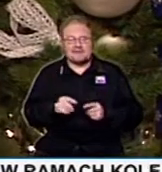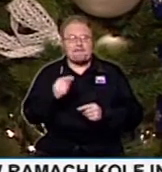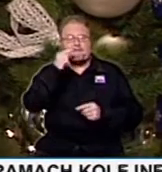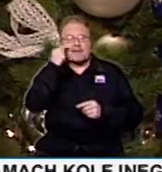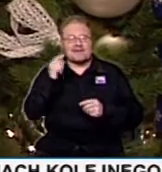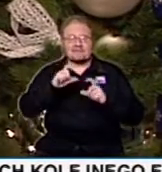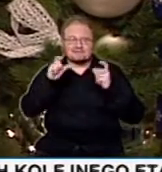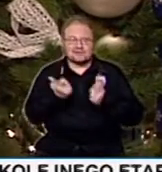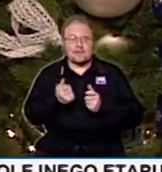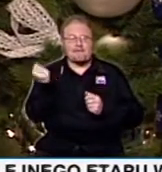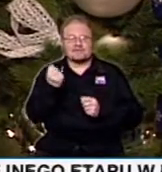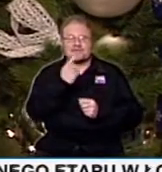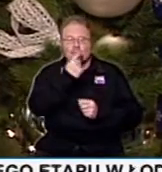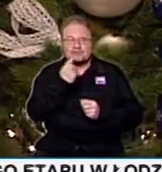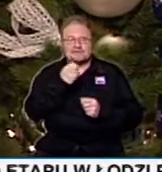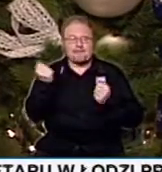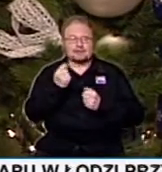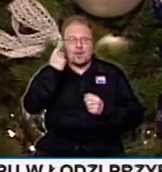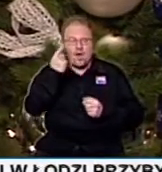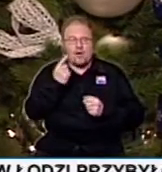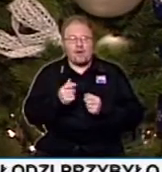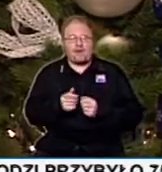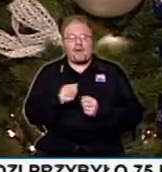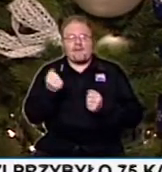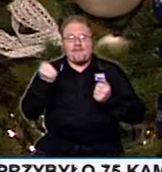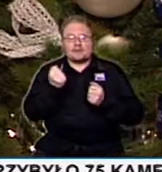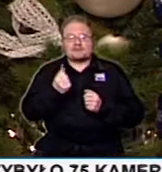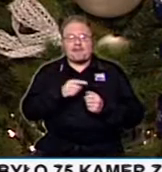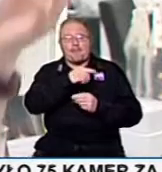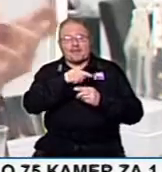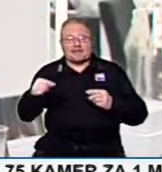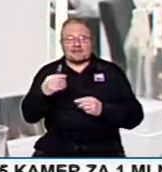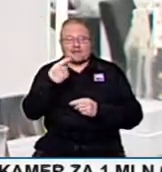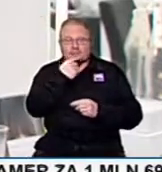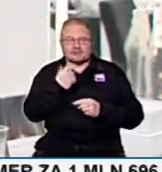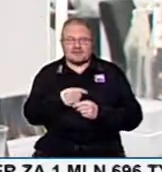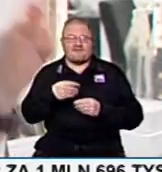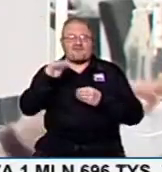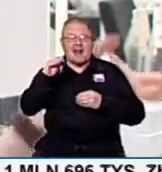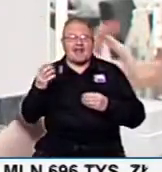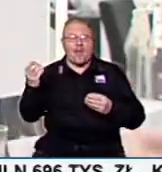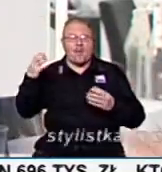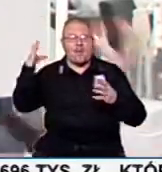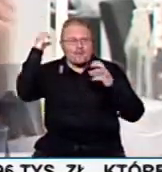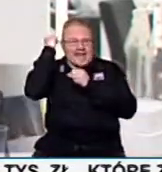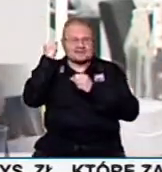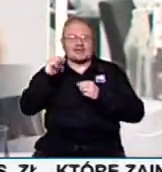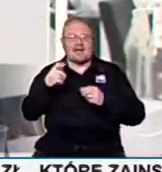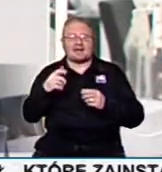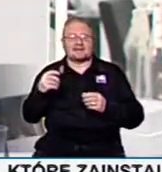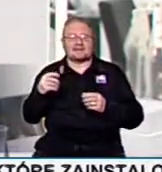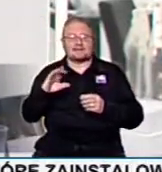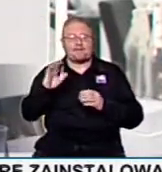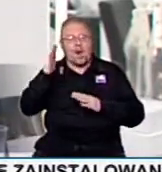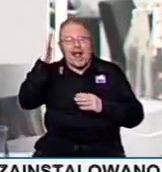czyli mocne konturowanie, mocne podkreślenie oka i mocne podkreślenie ust. Wielkie upięcia z brokatami,